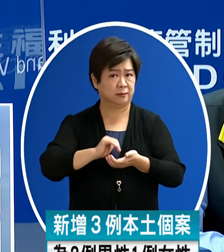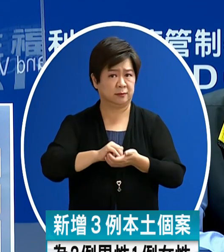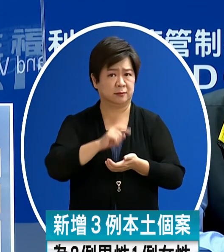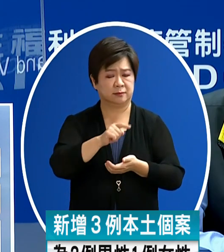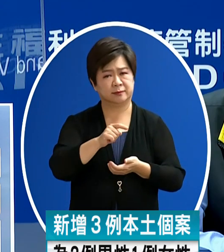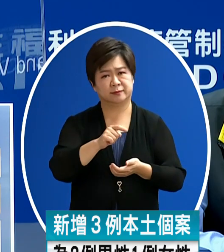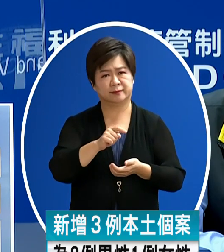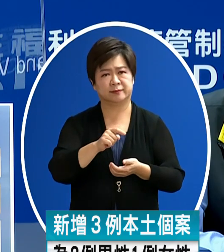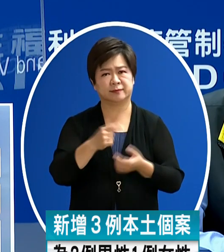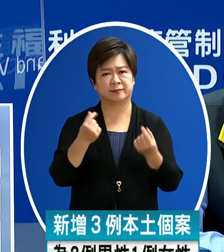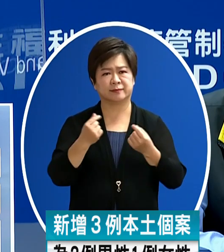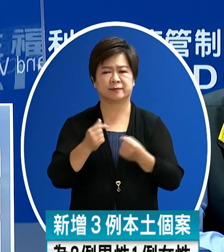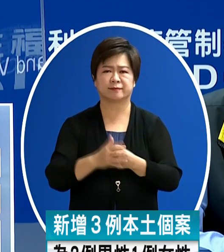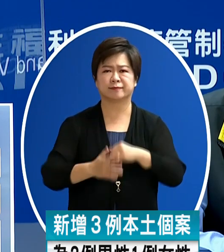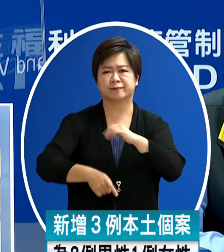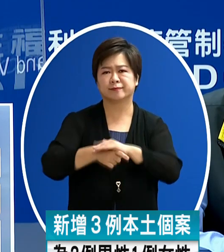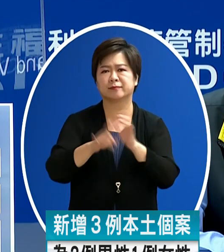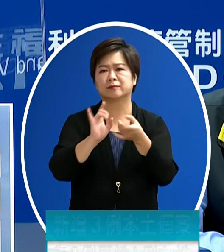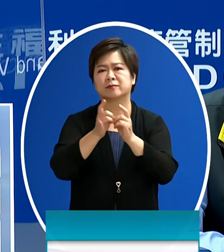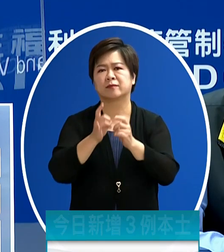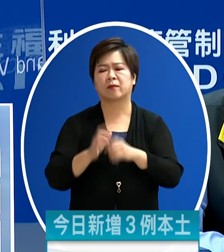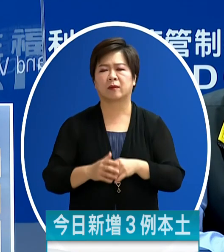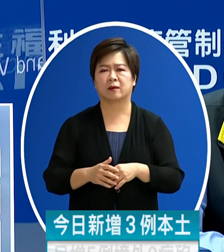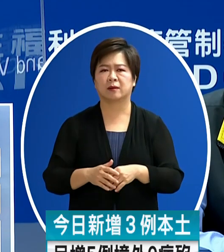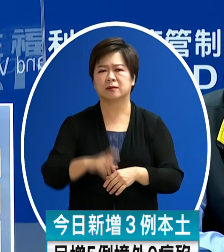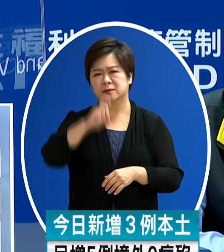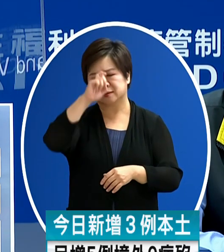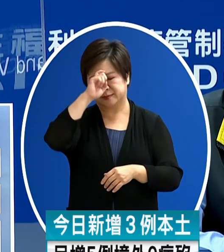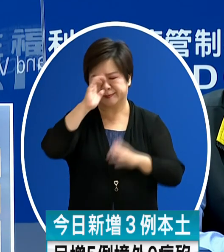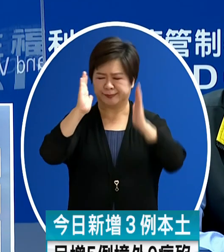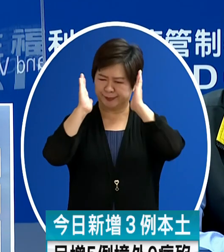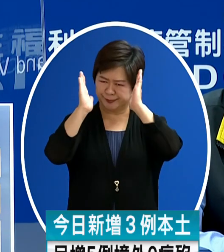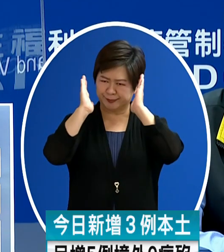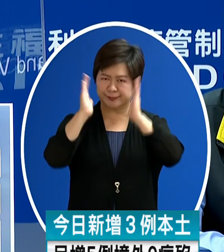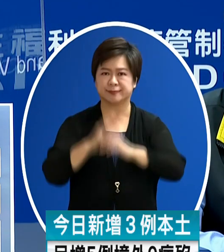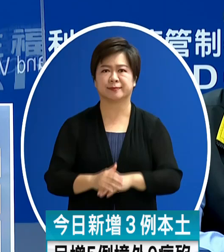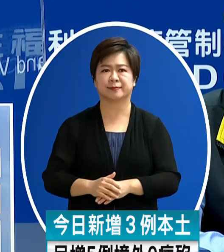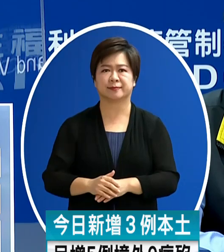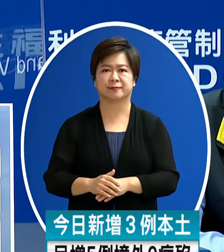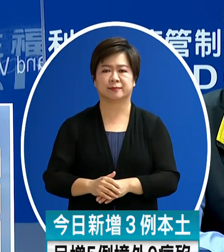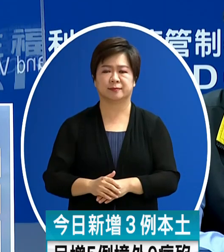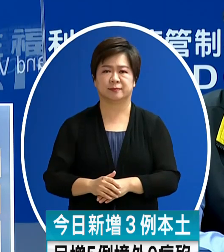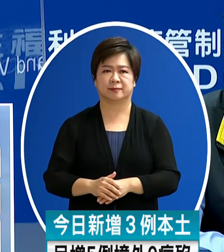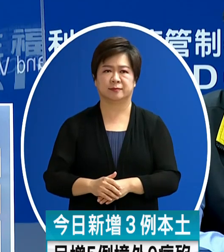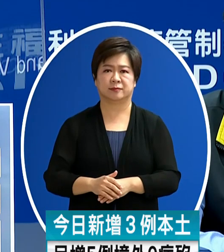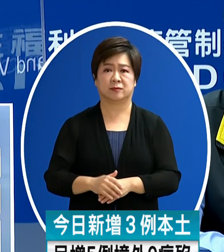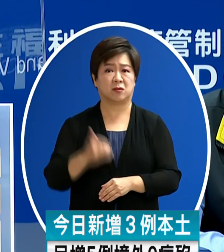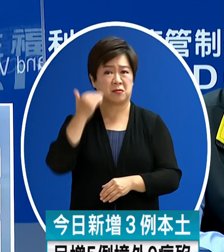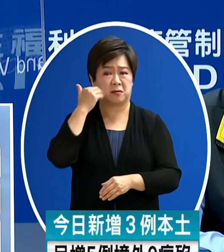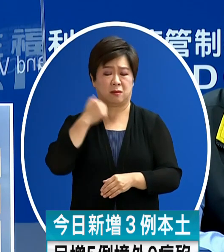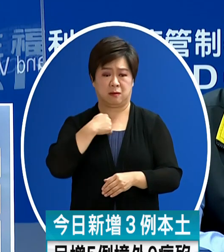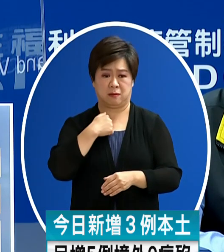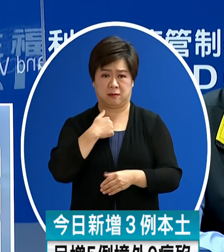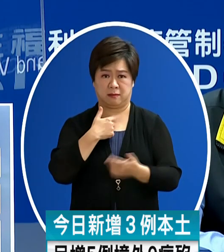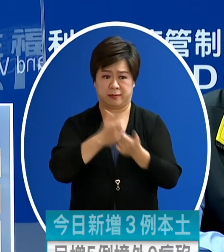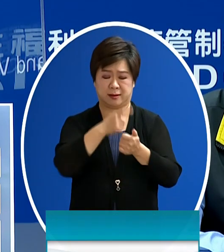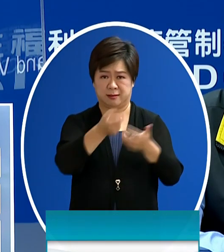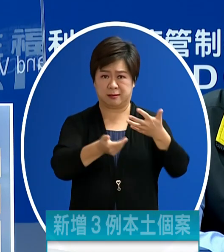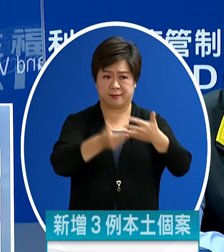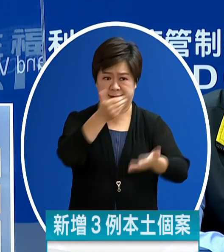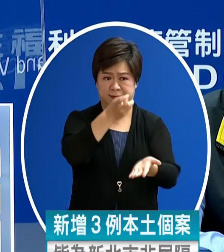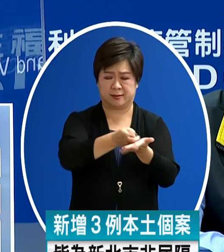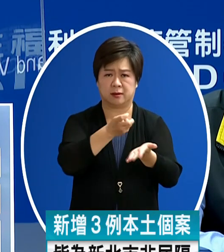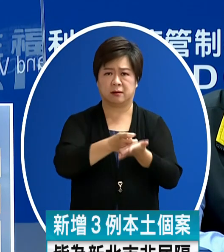定走后路的行为啦，但是不要这样哈，但是要把它加强，除非太严重，要不然我们不会去做加强